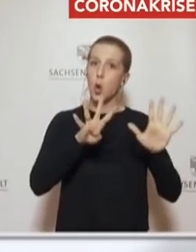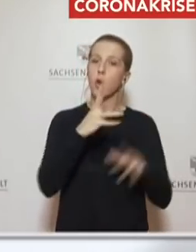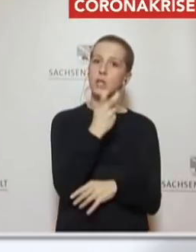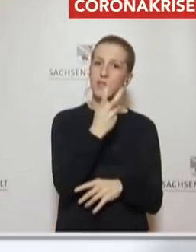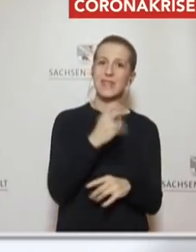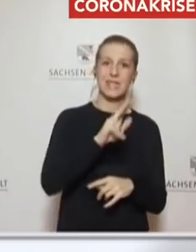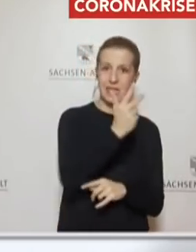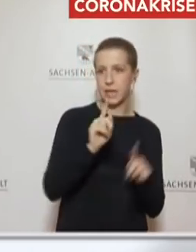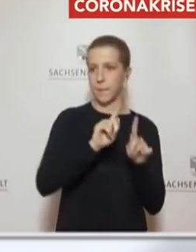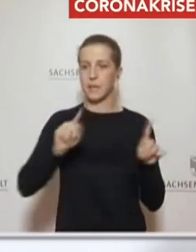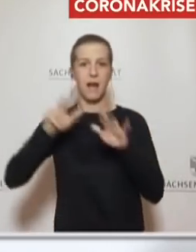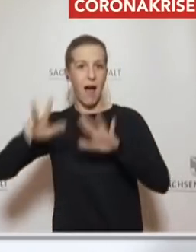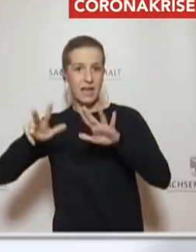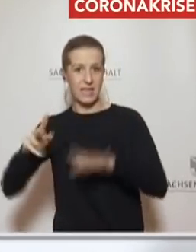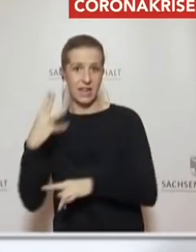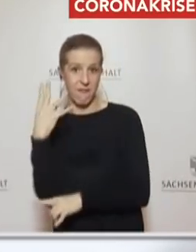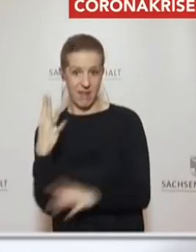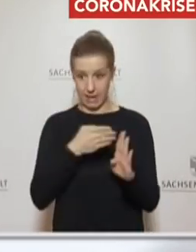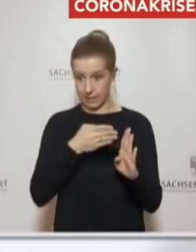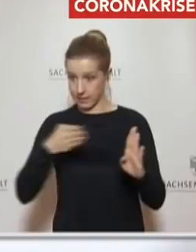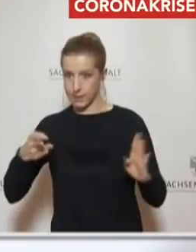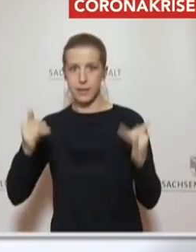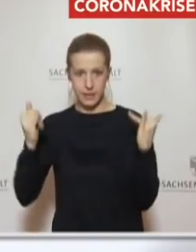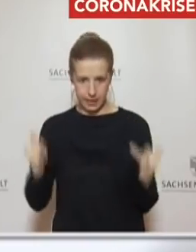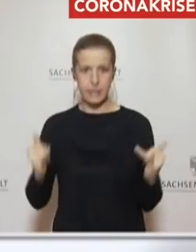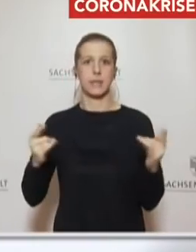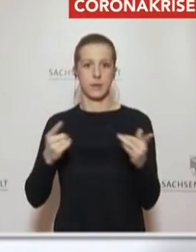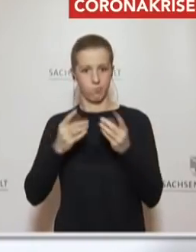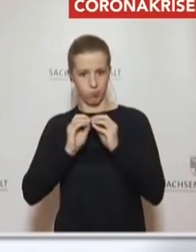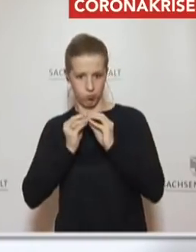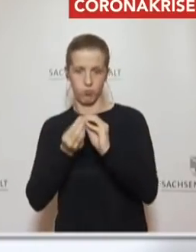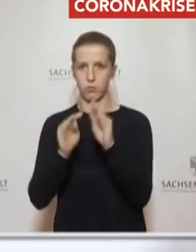29.3. bis zum 18.4. in Kraft setzen wollen,